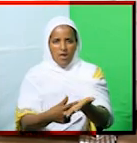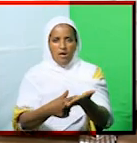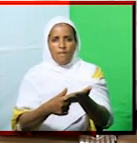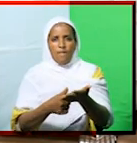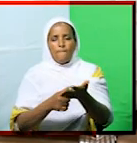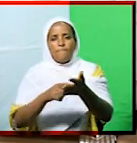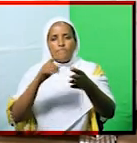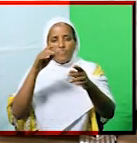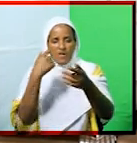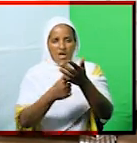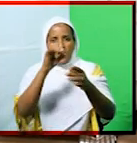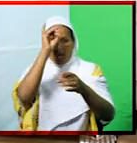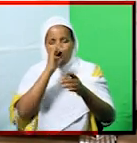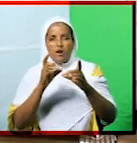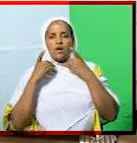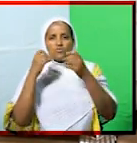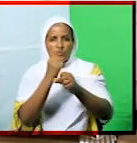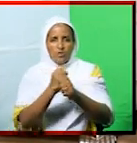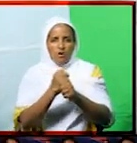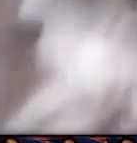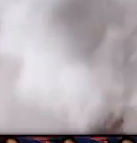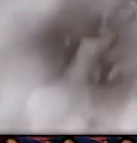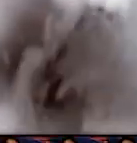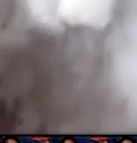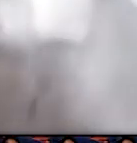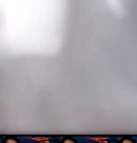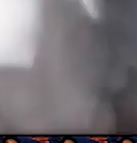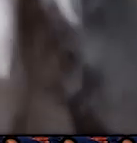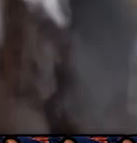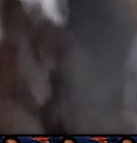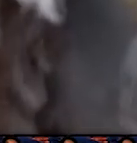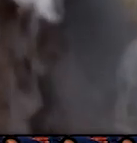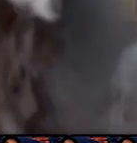ይሄ የቤዘነቱ ስራ የሊቀ ካህነቱ ስራ ይሄ ነው።